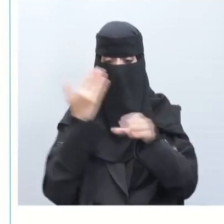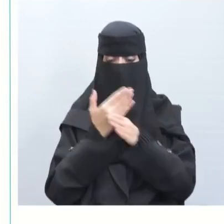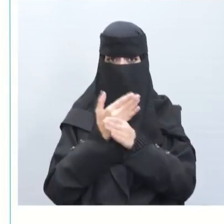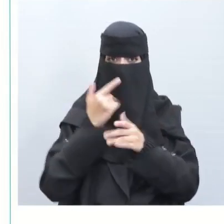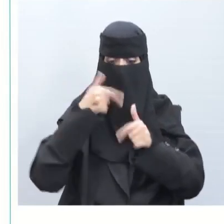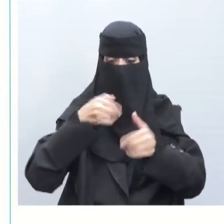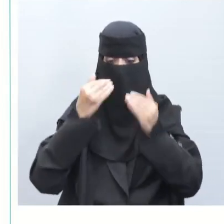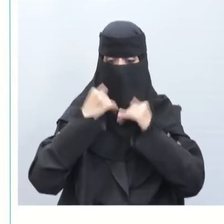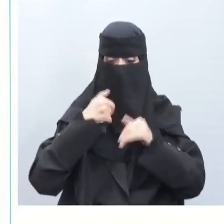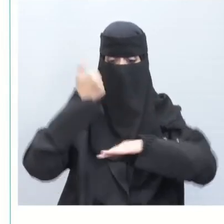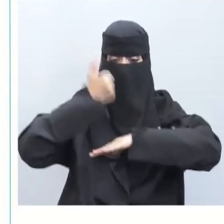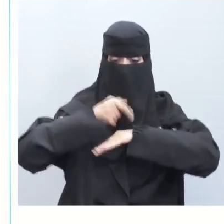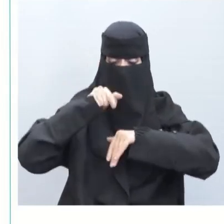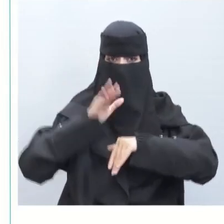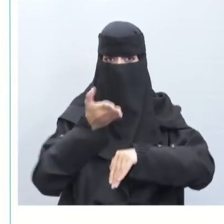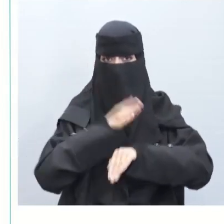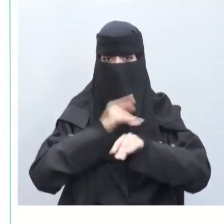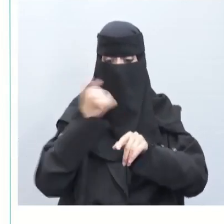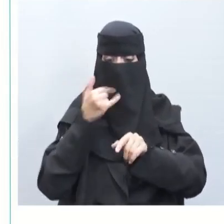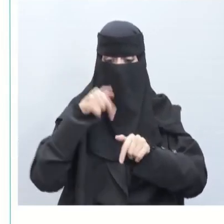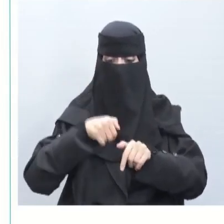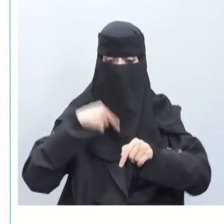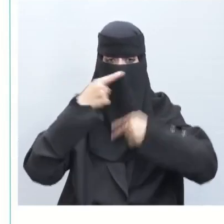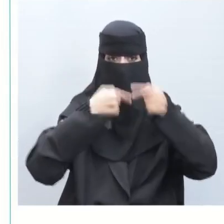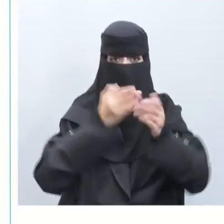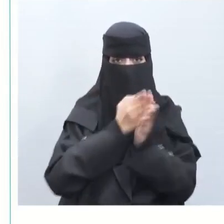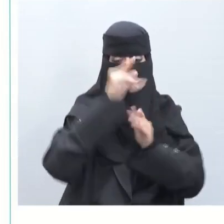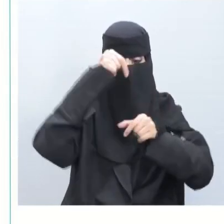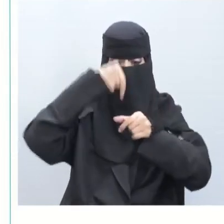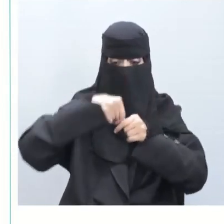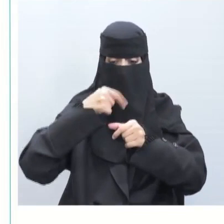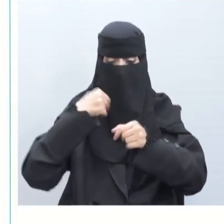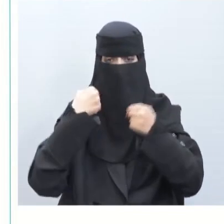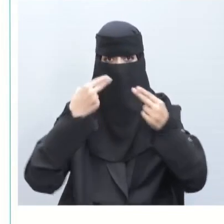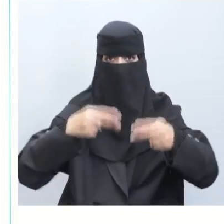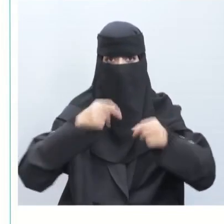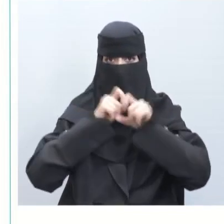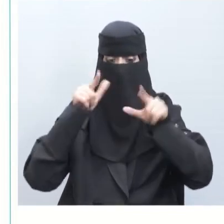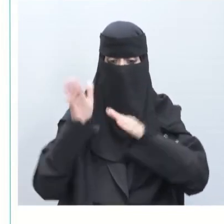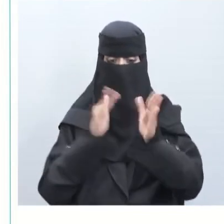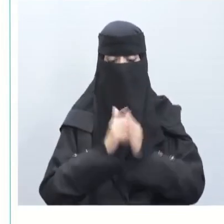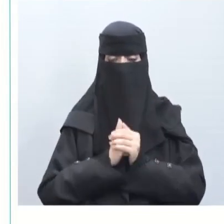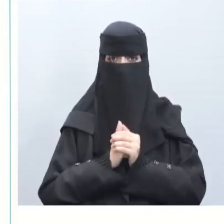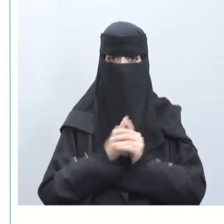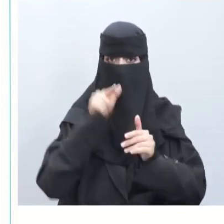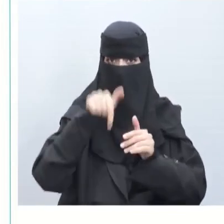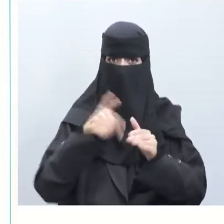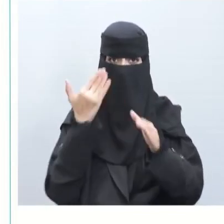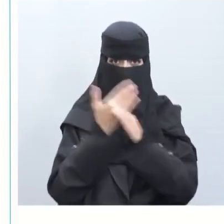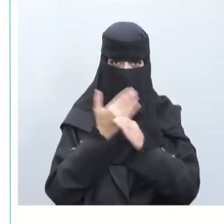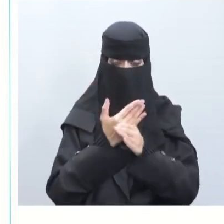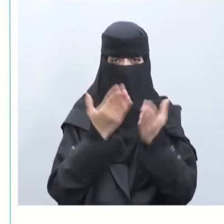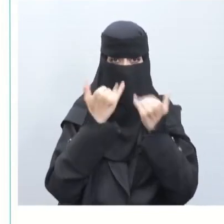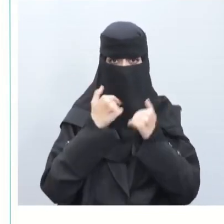الداخليه الرئيسه التي تؤثر على اهميه الاستدامه سنوضحها بالش شكل التالي اذا لدينا عوامل